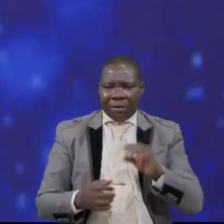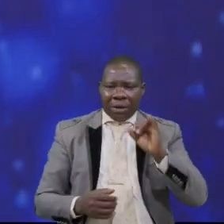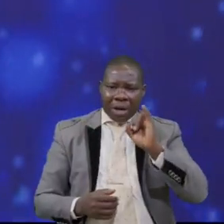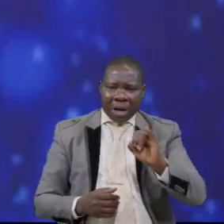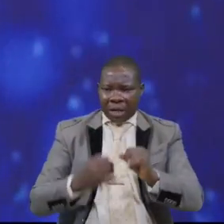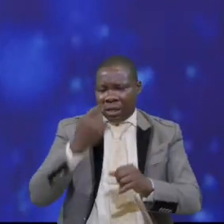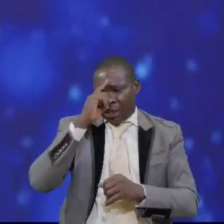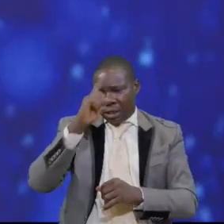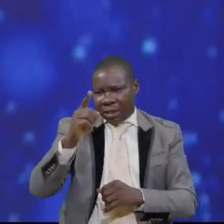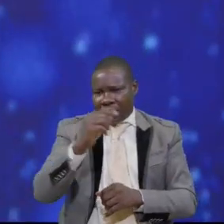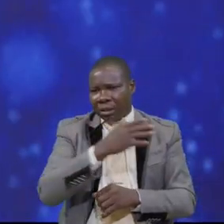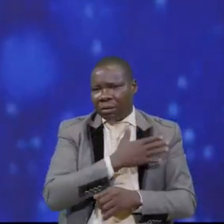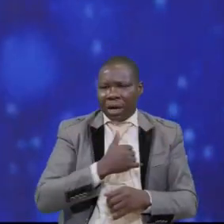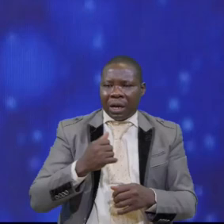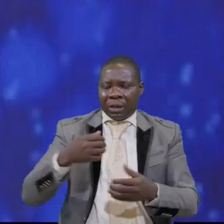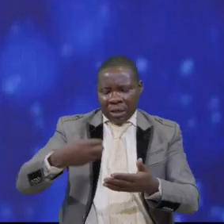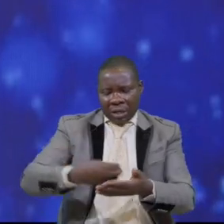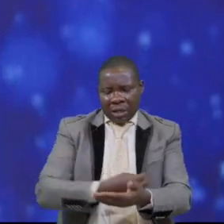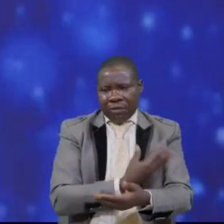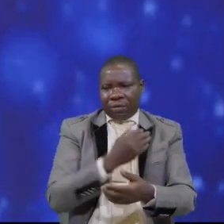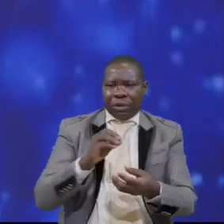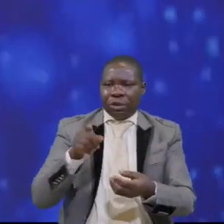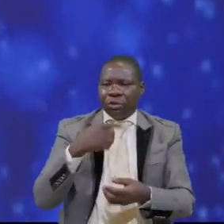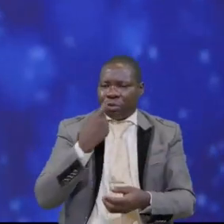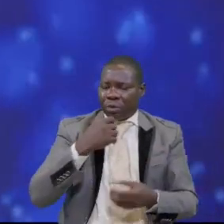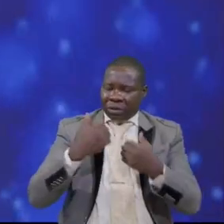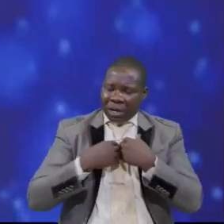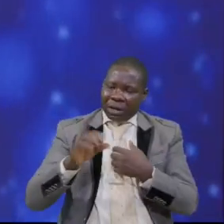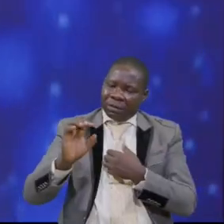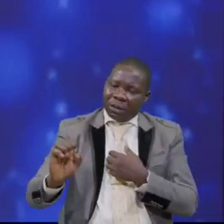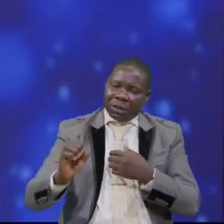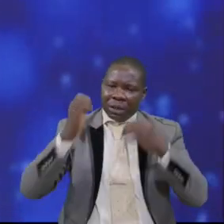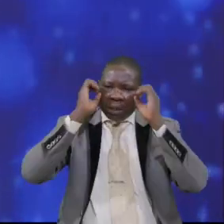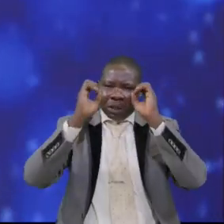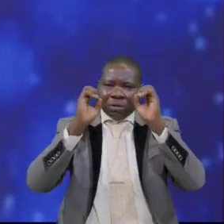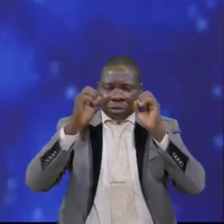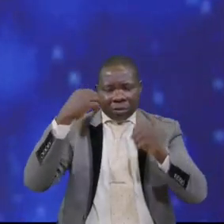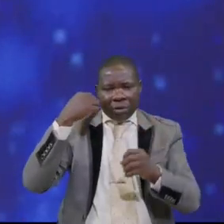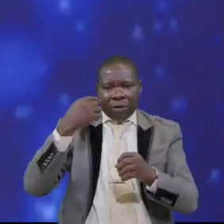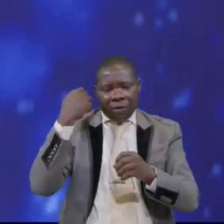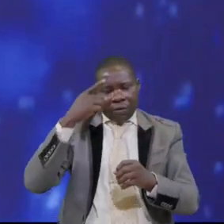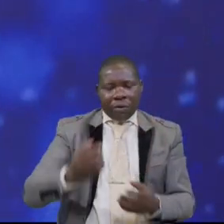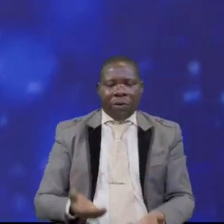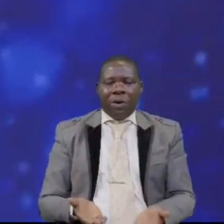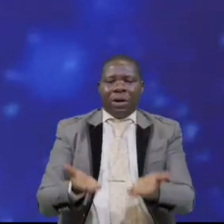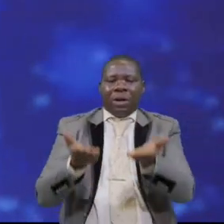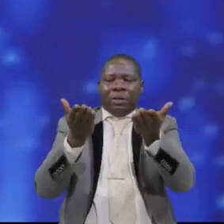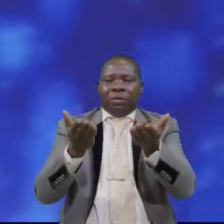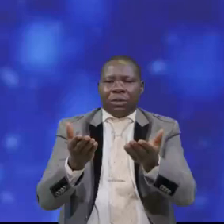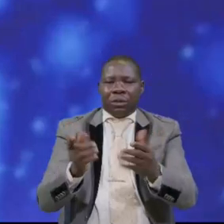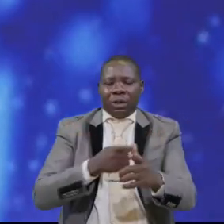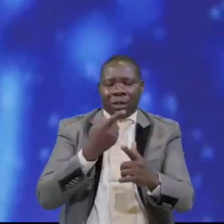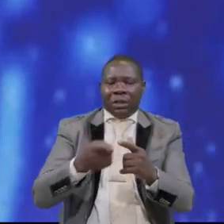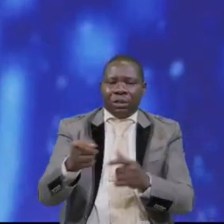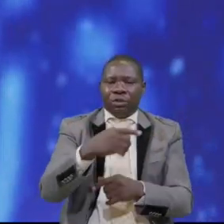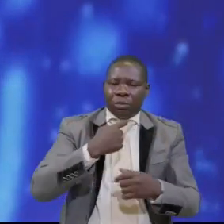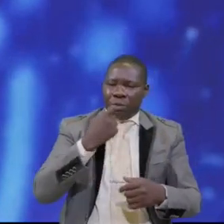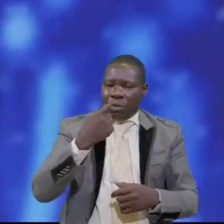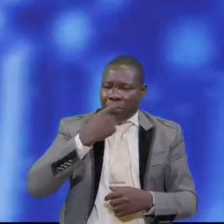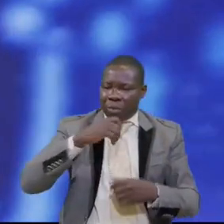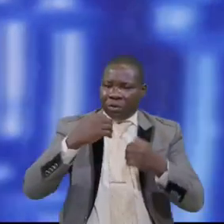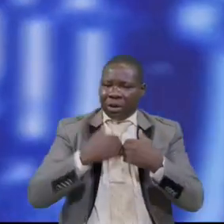et l'influence. Nous devons avoir le E, l'éducation pour l'élévation. Et le L, nous devons avoir